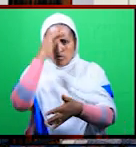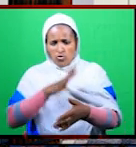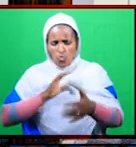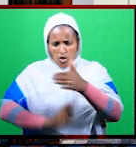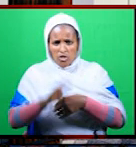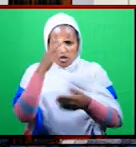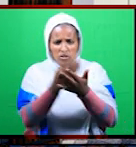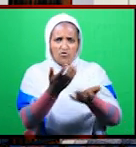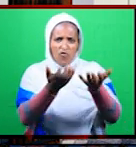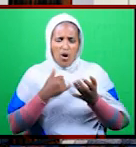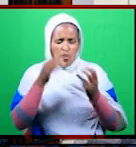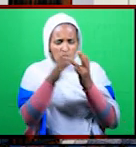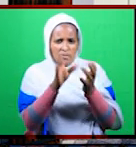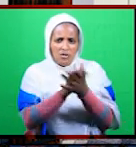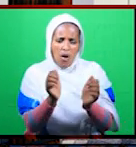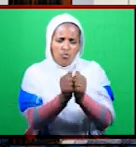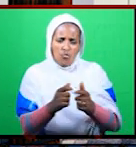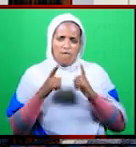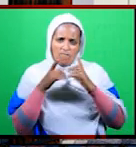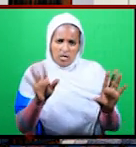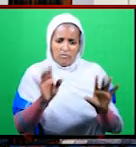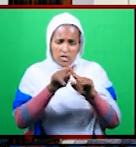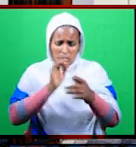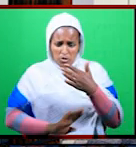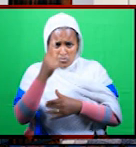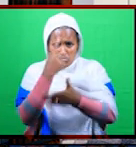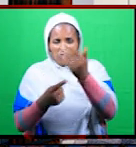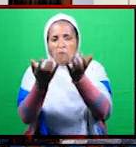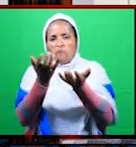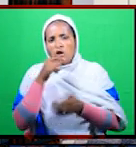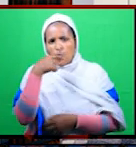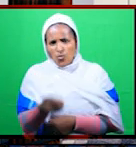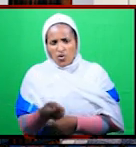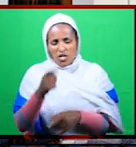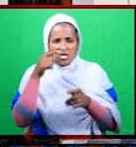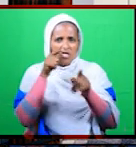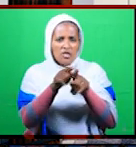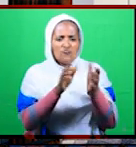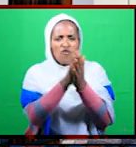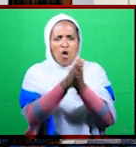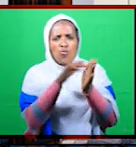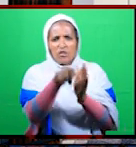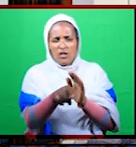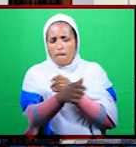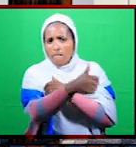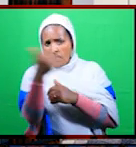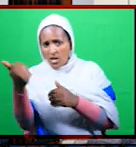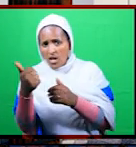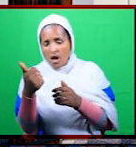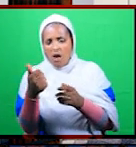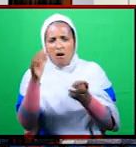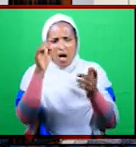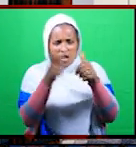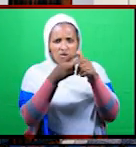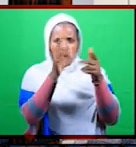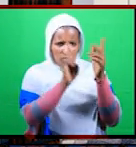ከምቀርበው ሰው ወልጄ ልጅ እፈልጋለሁ ትዳር አልፈልግም ነው። ልጅ እፈልጋለሁ ትዳር ግን አልፈልግም ነው። የእህታችን ፍላጎት ይሄ ነው። በሌላ